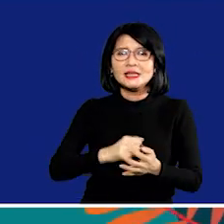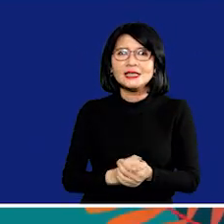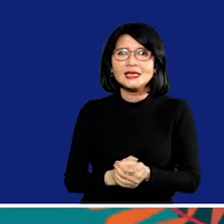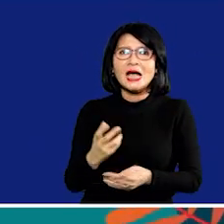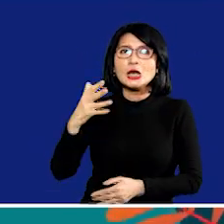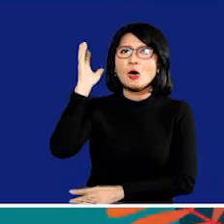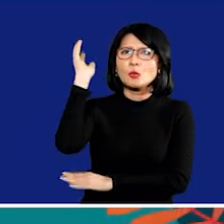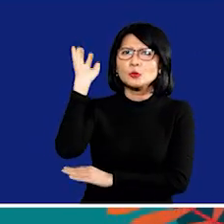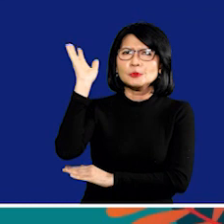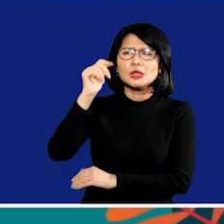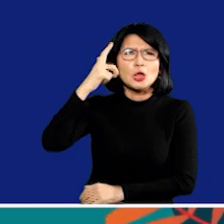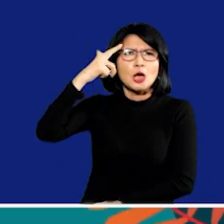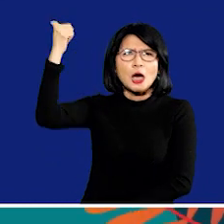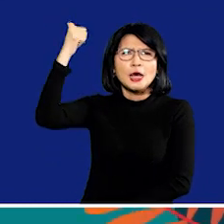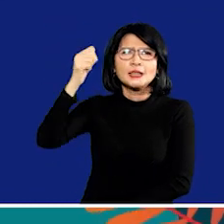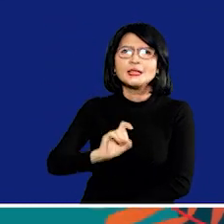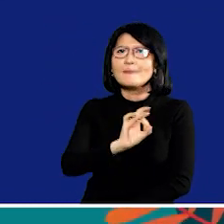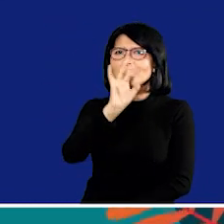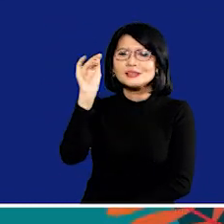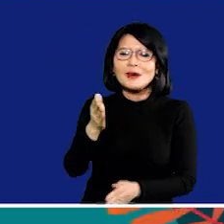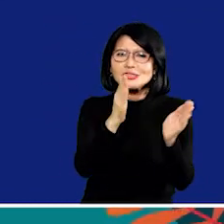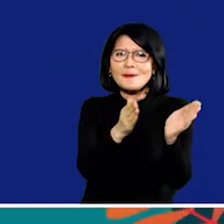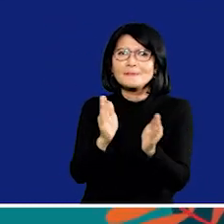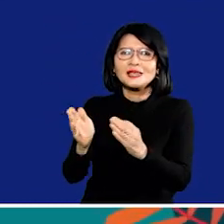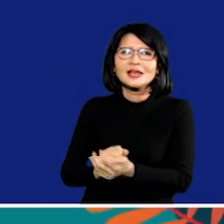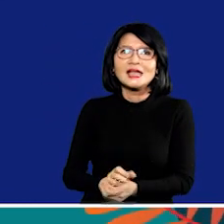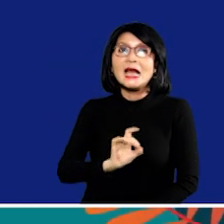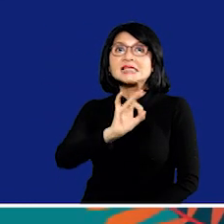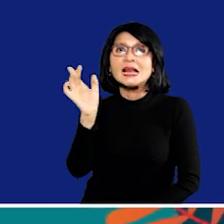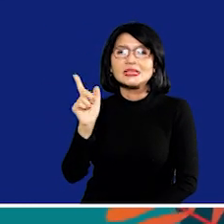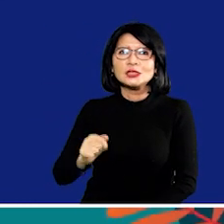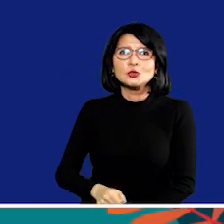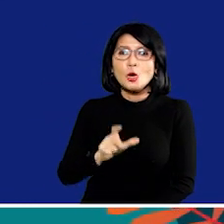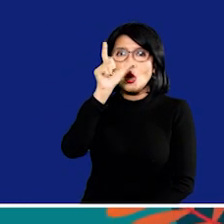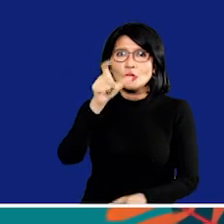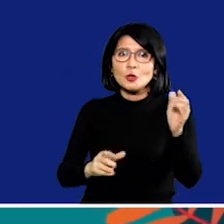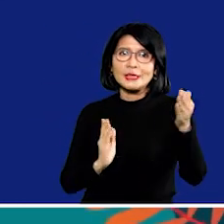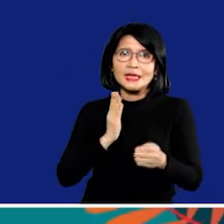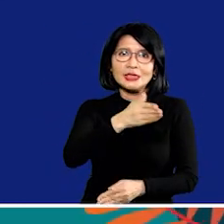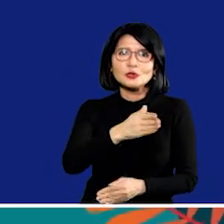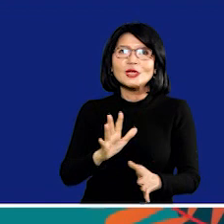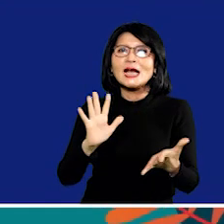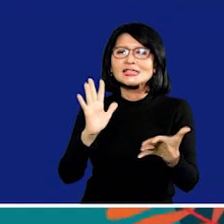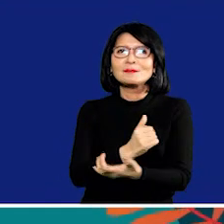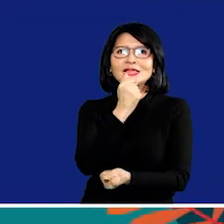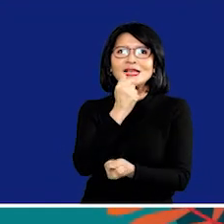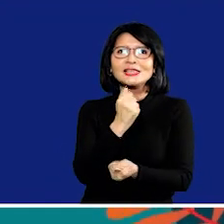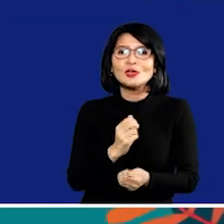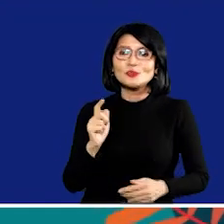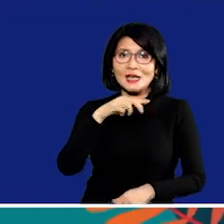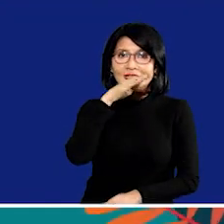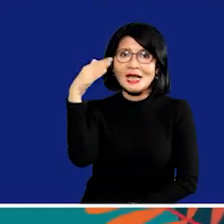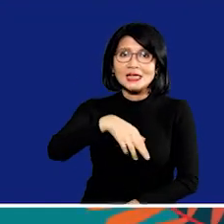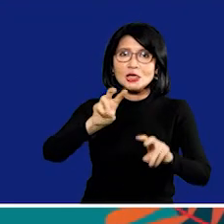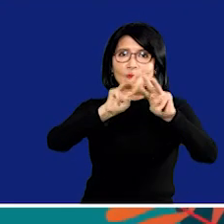juga menghadirkan pembicara-pembicara ahli di beraneka bidang. Selain itu, para peserta juga berkesempatan untuk